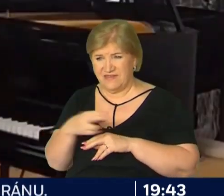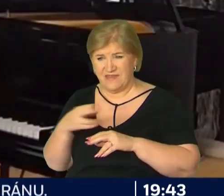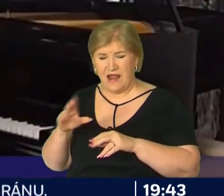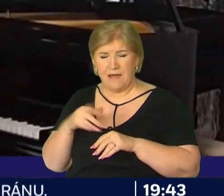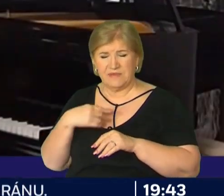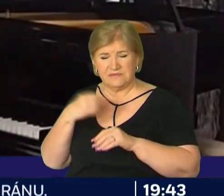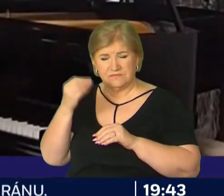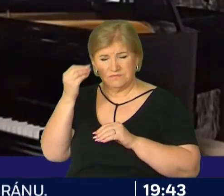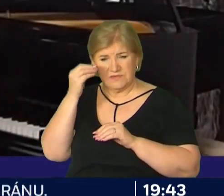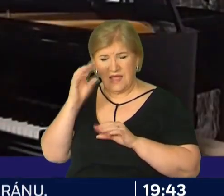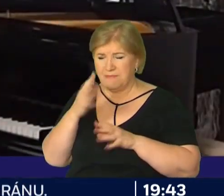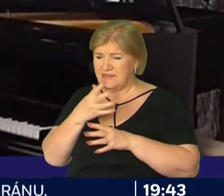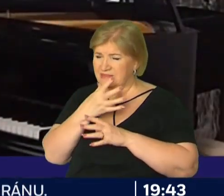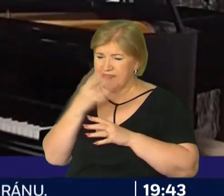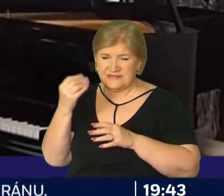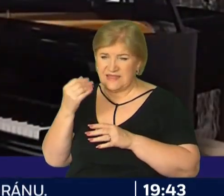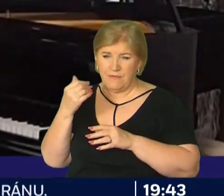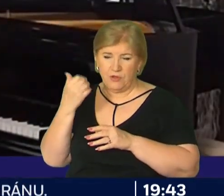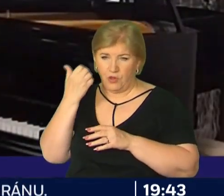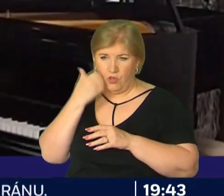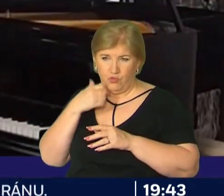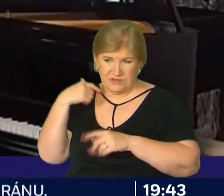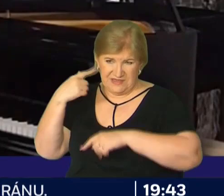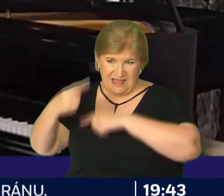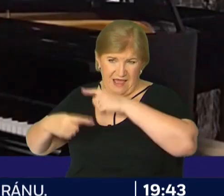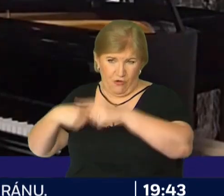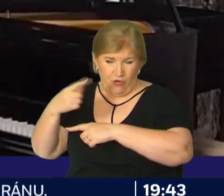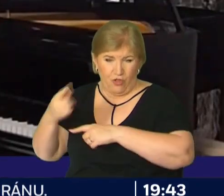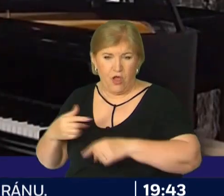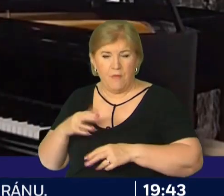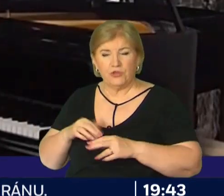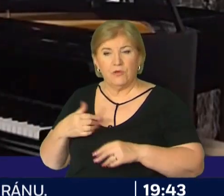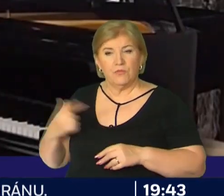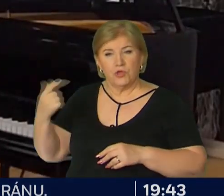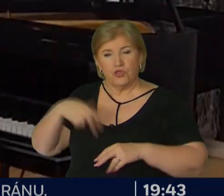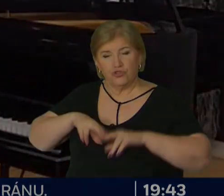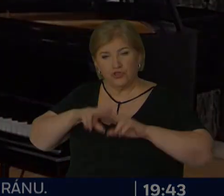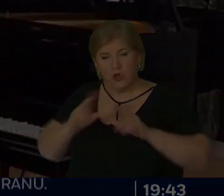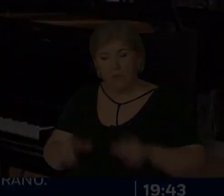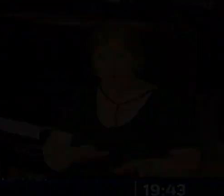aby nezabudli generácie. Potom som prišiel domov ku klavíru a začal komponovať.